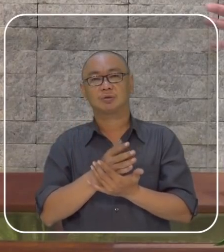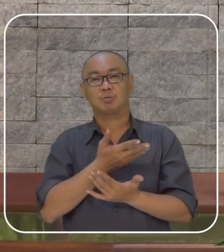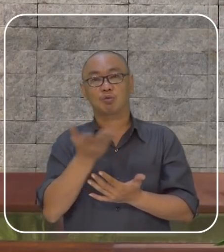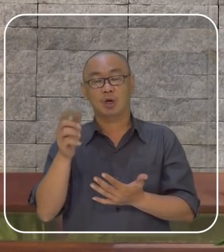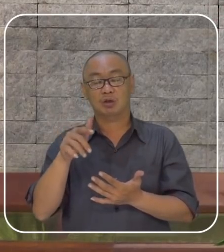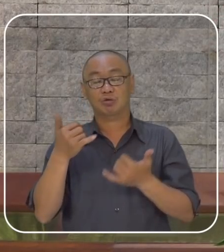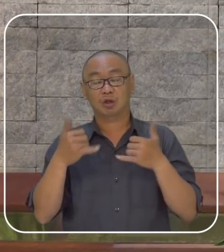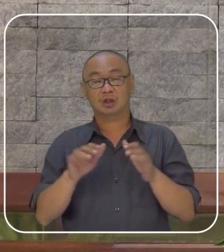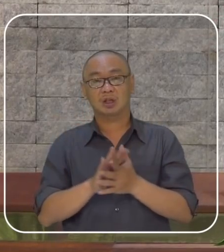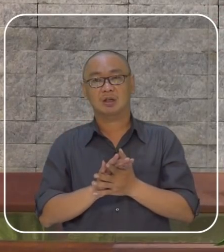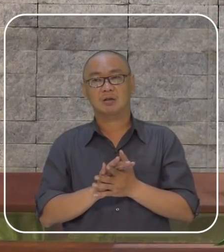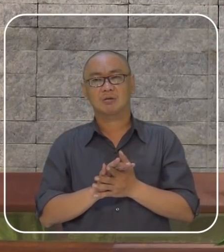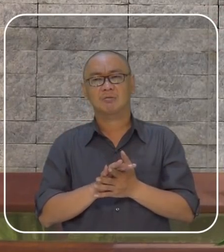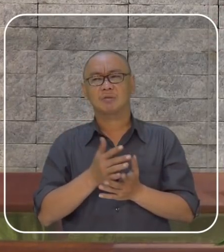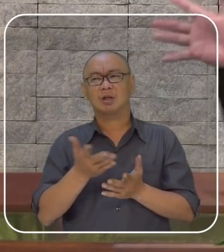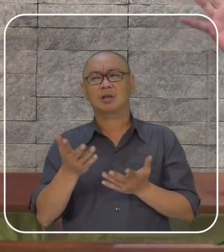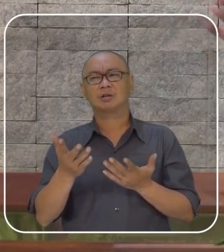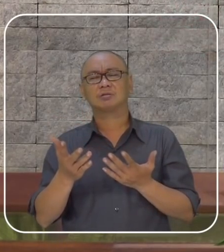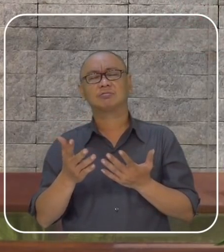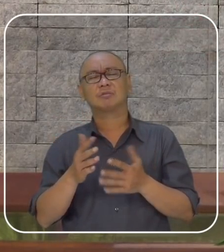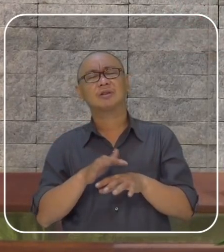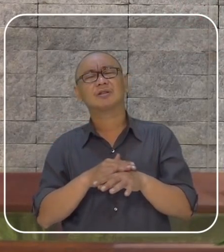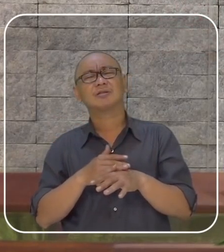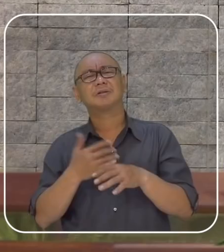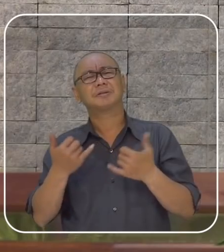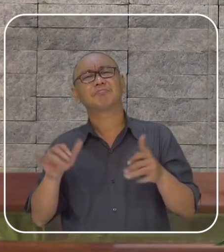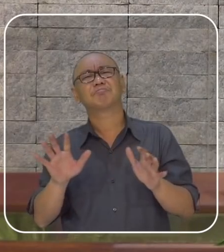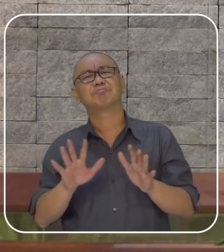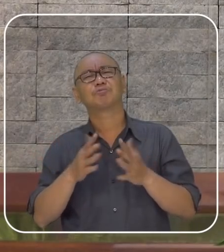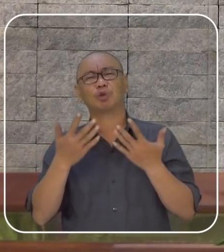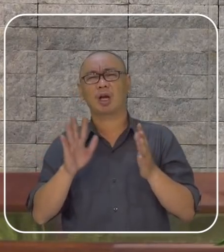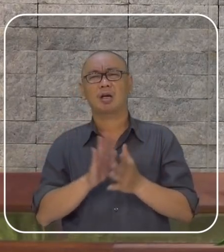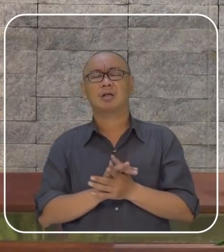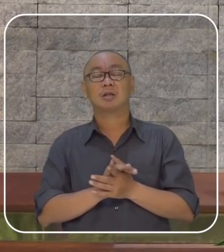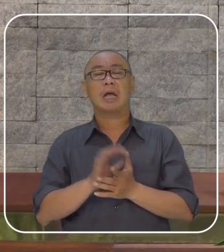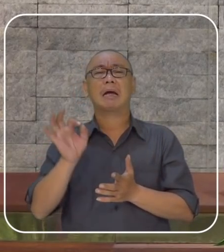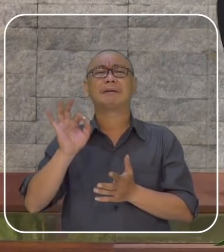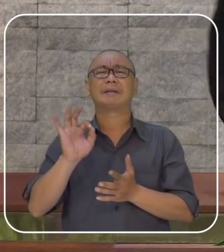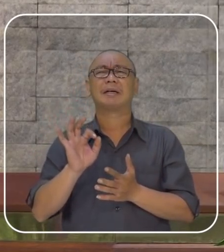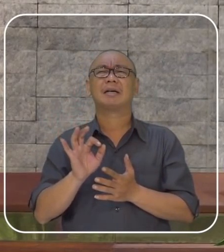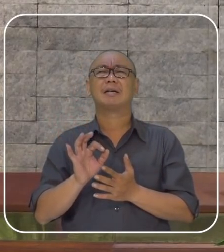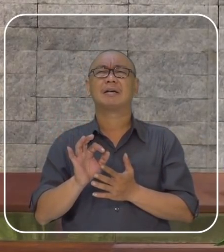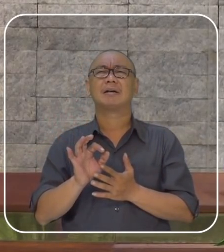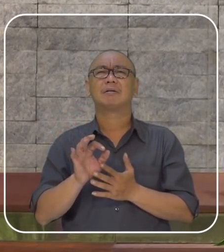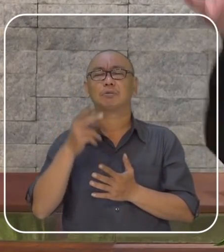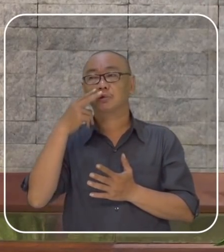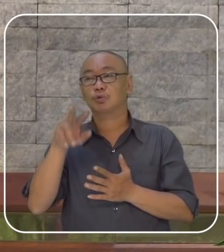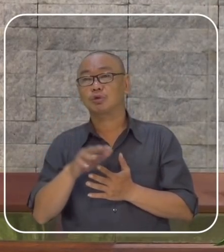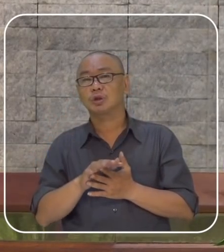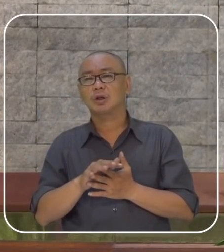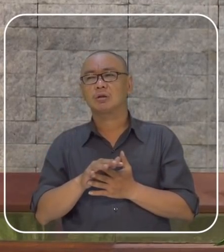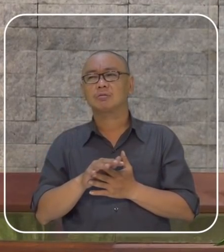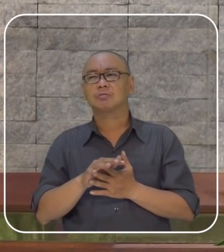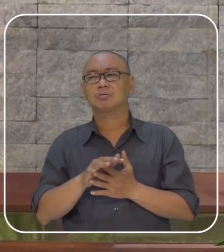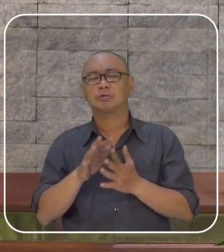itu selesai, mereka rasa-rasanya ya sudah selesai. Jadi tidak lagi peduli dengan